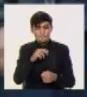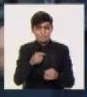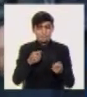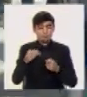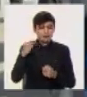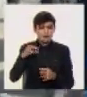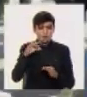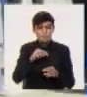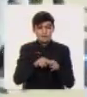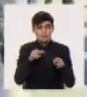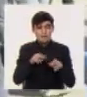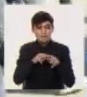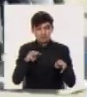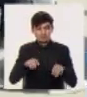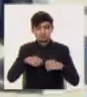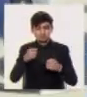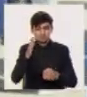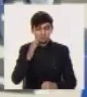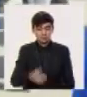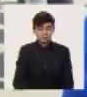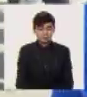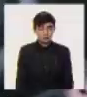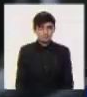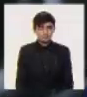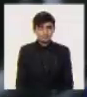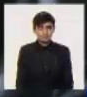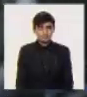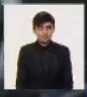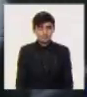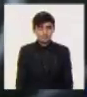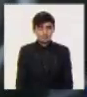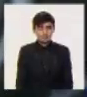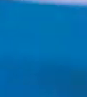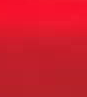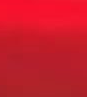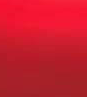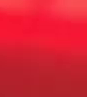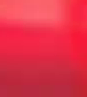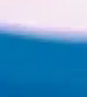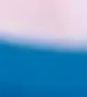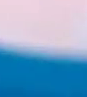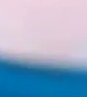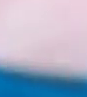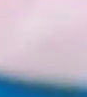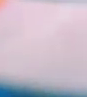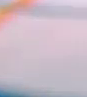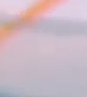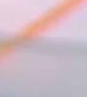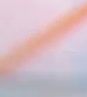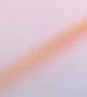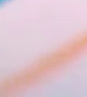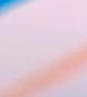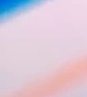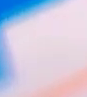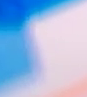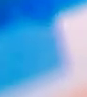на премьер-министра. Ирина Евгеньева, Наталья Райм, Информбюро. Смотрите «Информбюро» на YouTube.